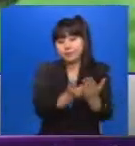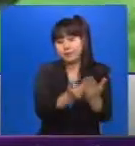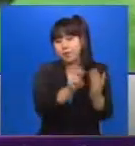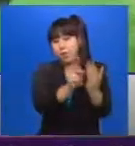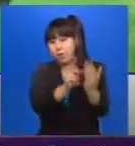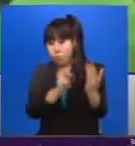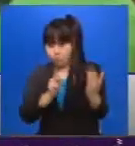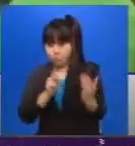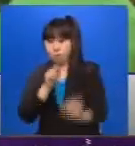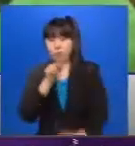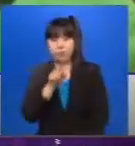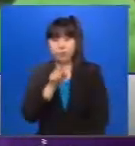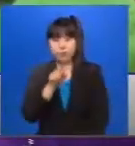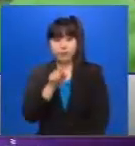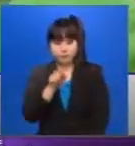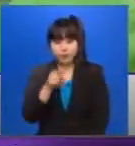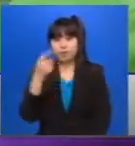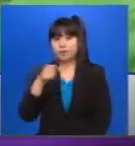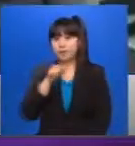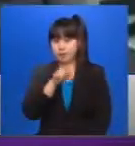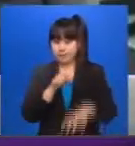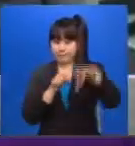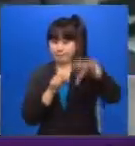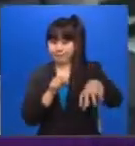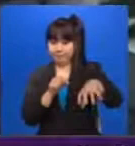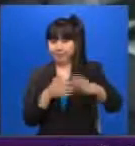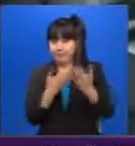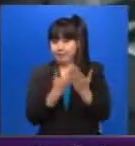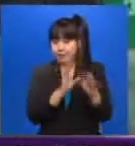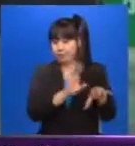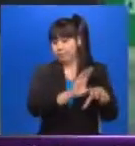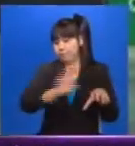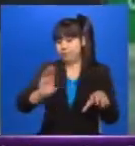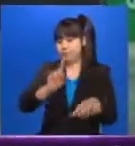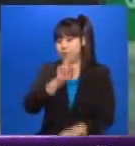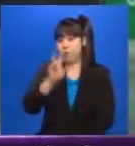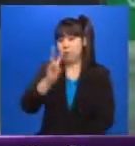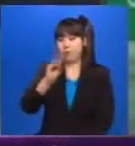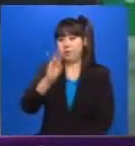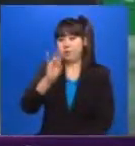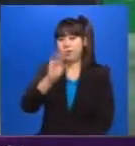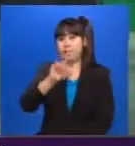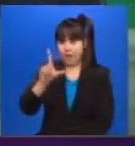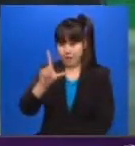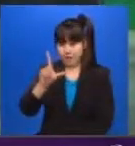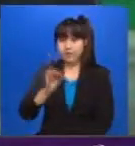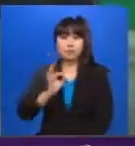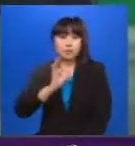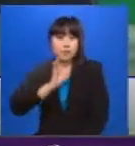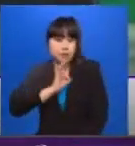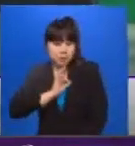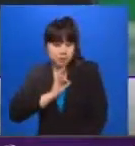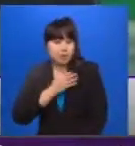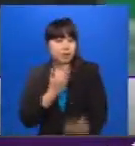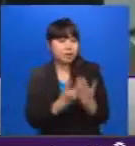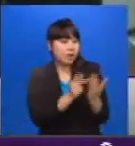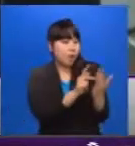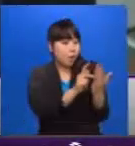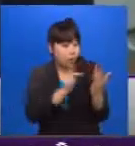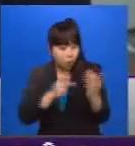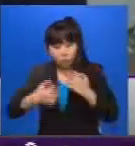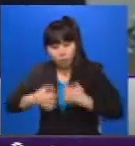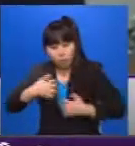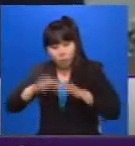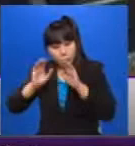พิมายกันอย่างคึกคักภายหลังจากที่สหกรณ์อนุมัติวงเงิน 167ล้านบาทให้สมาชิกกู้ยืมไปบรรเทาความเดือดร้อน